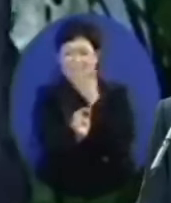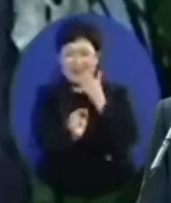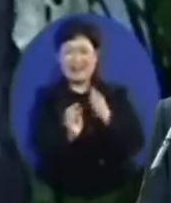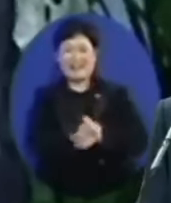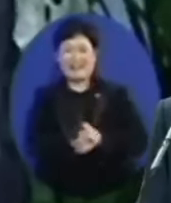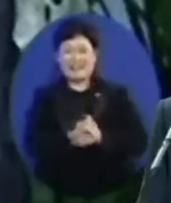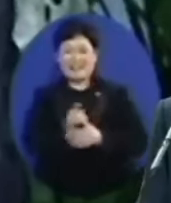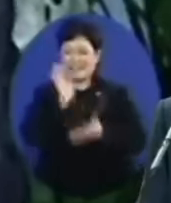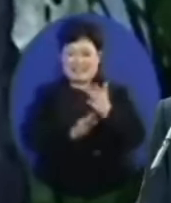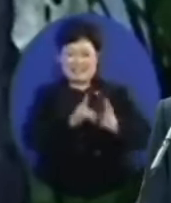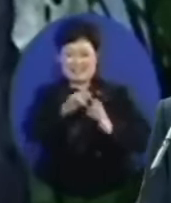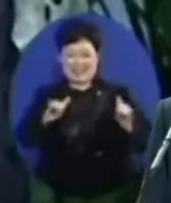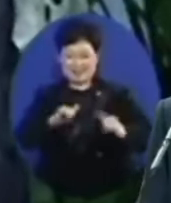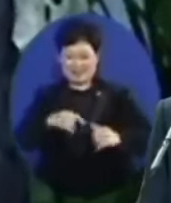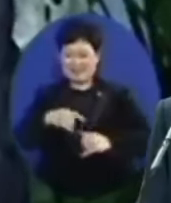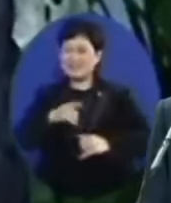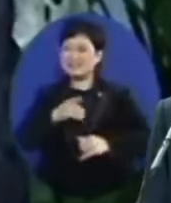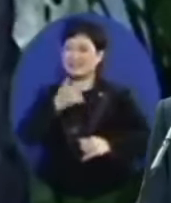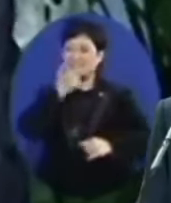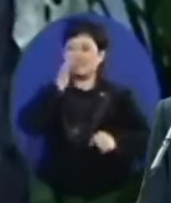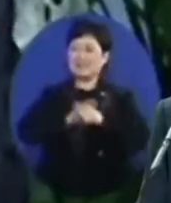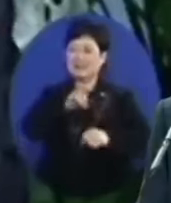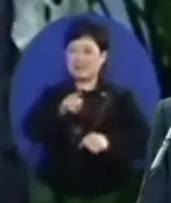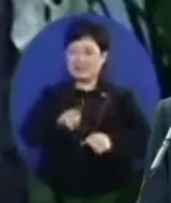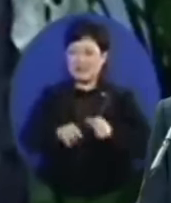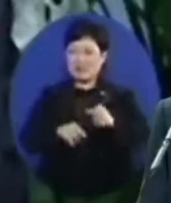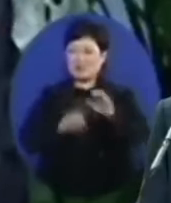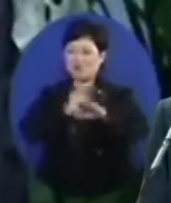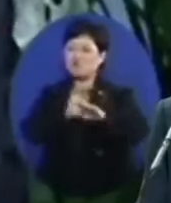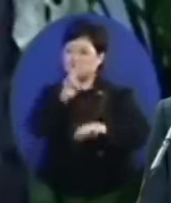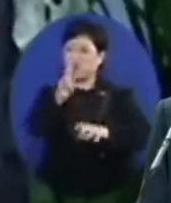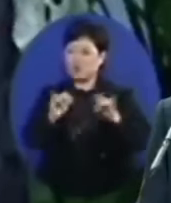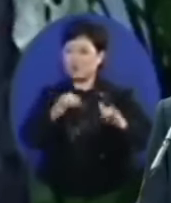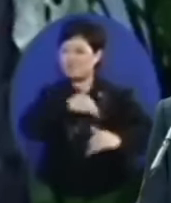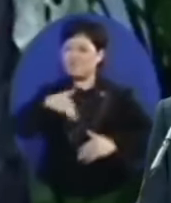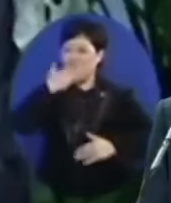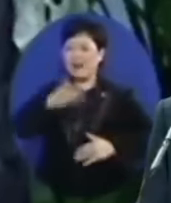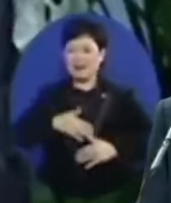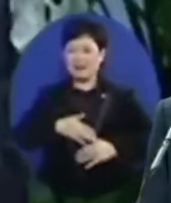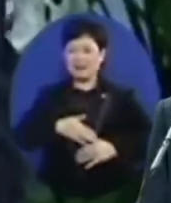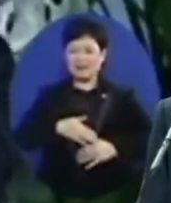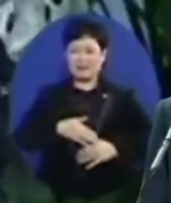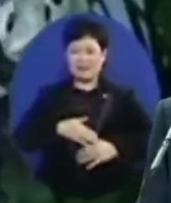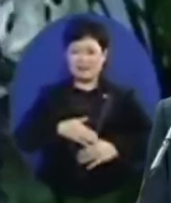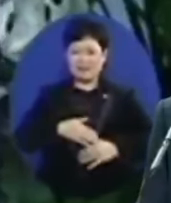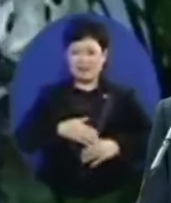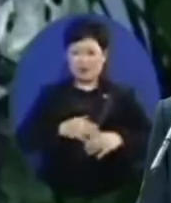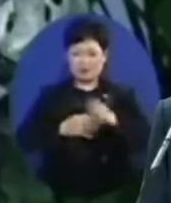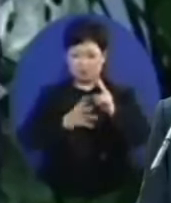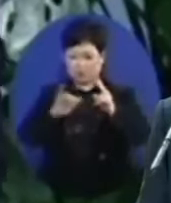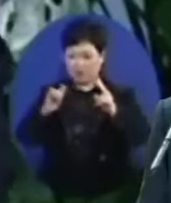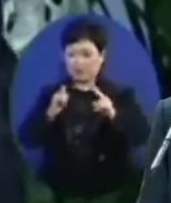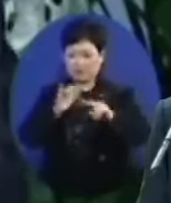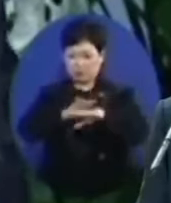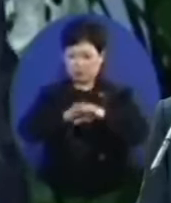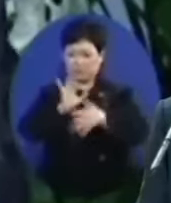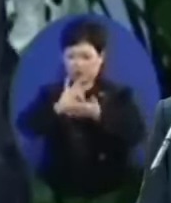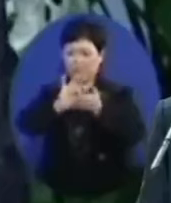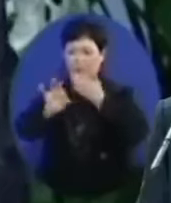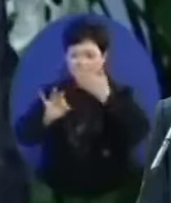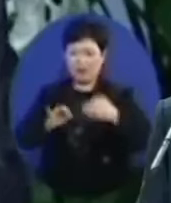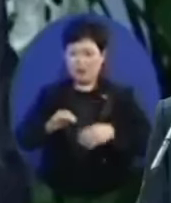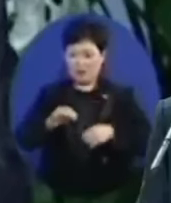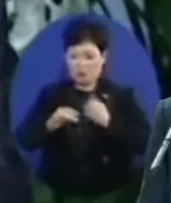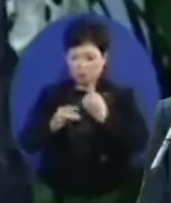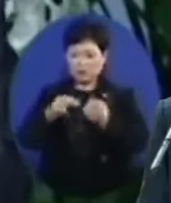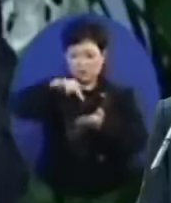이 사람이 사람을 어떻게 넘겨 두 손으로 세우는 게 세우지겠니? 못 세우더라도 두 손으로 하면 사라지는 것처럼 인생도